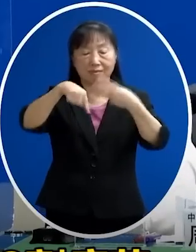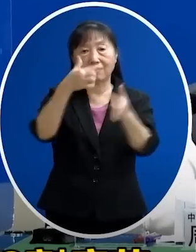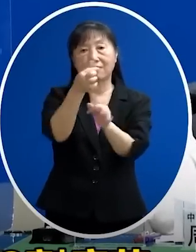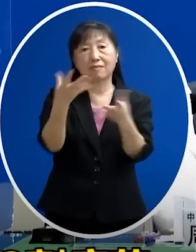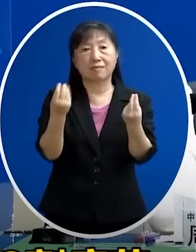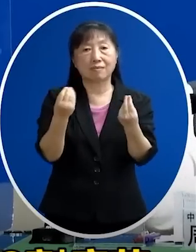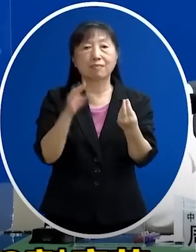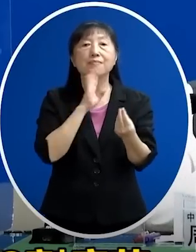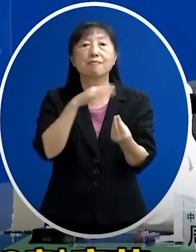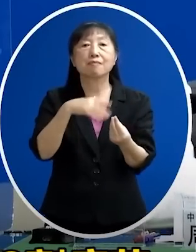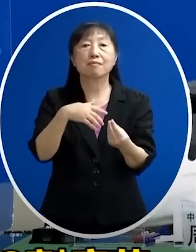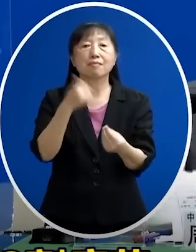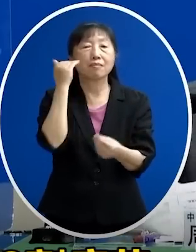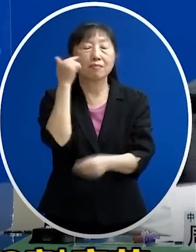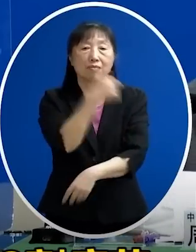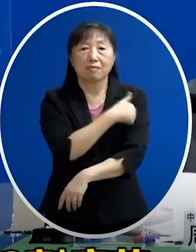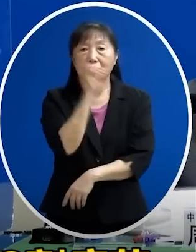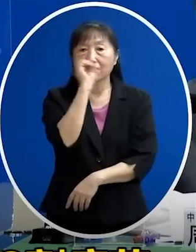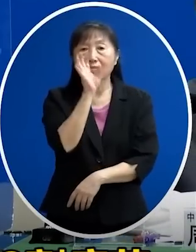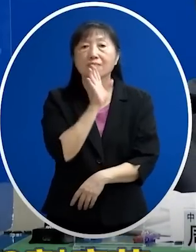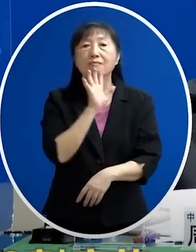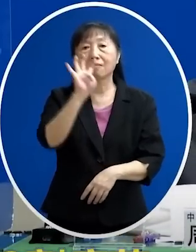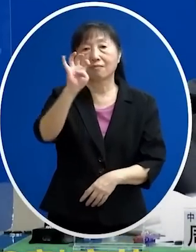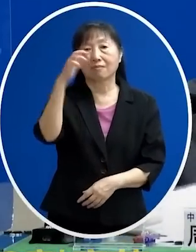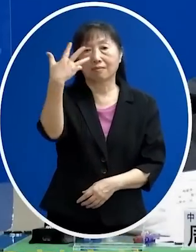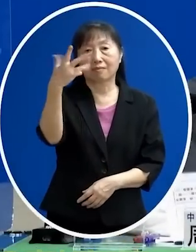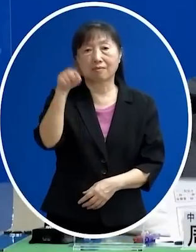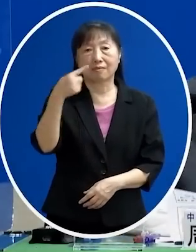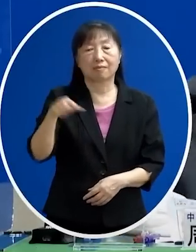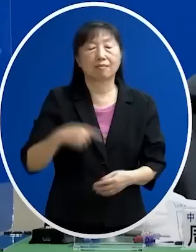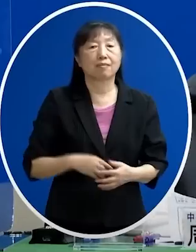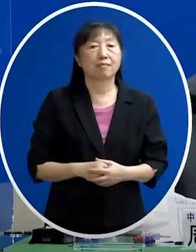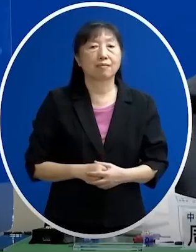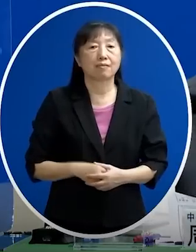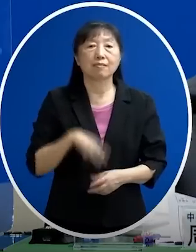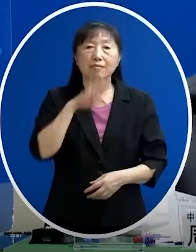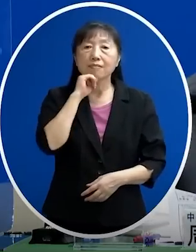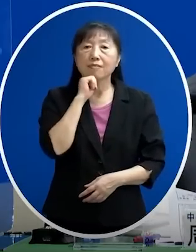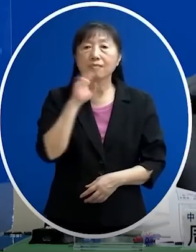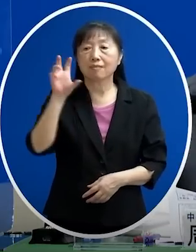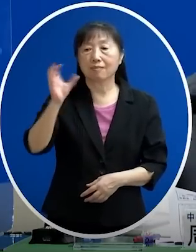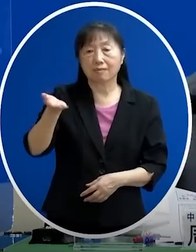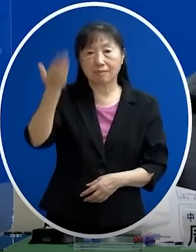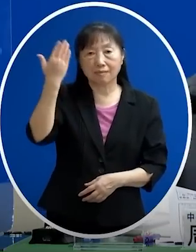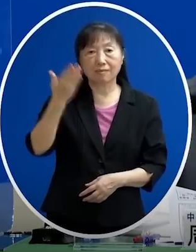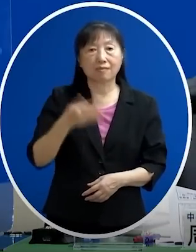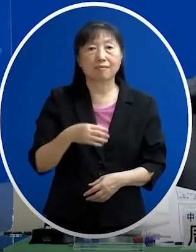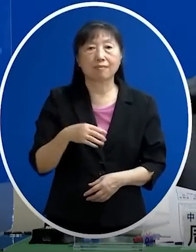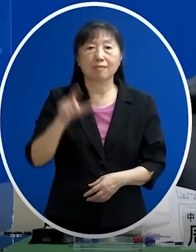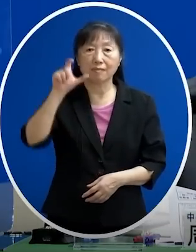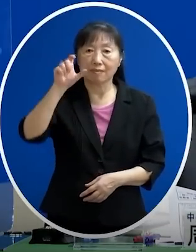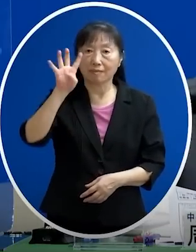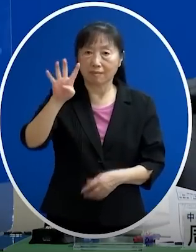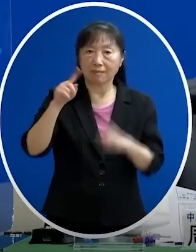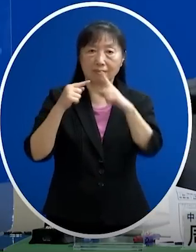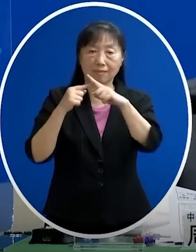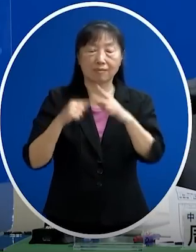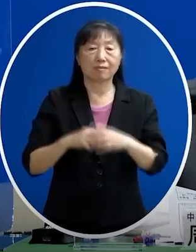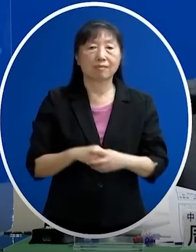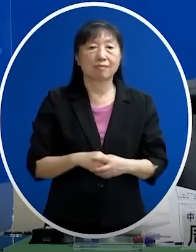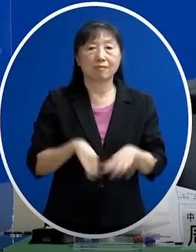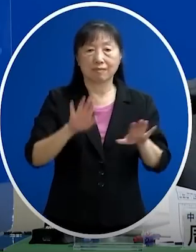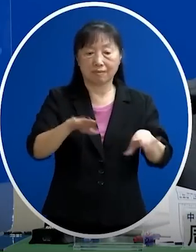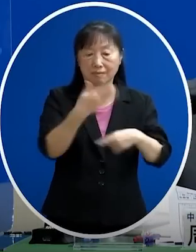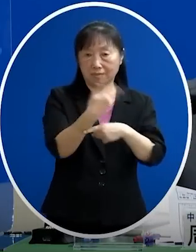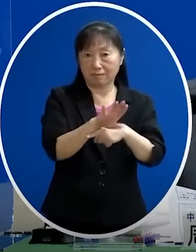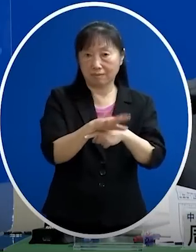其中没有接种任何1剂疫苗的占48位。那年龄超过80岁的长者有64人。那我们今